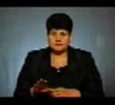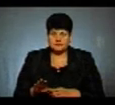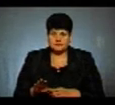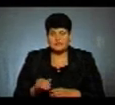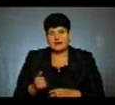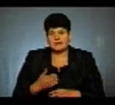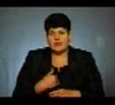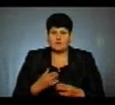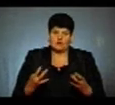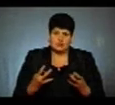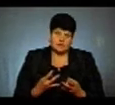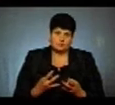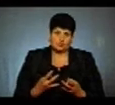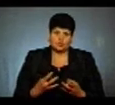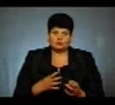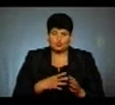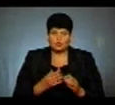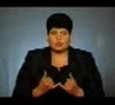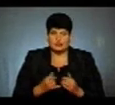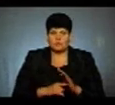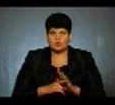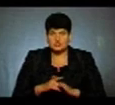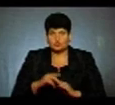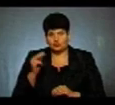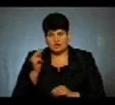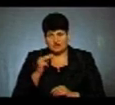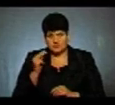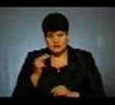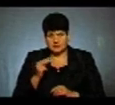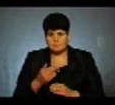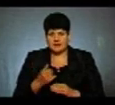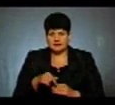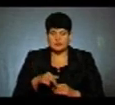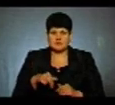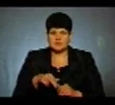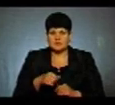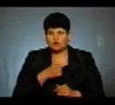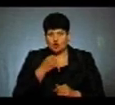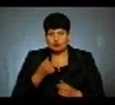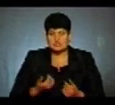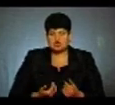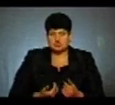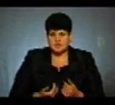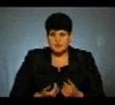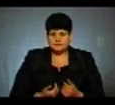І нам потрібно було б для початку навчитися, перед тим, як йти в доросле життя,